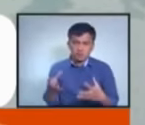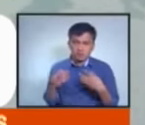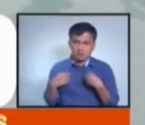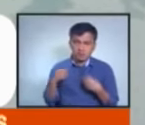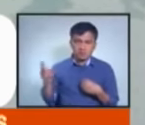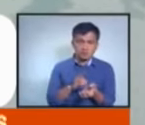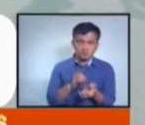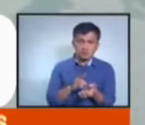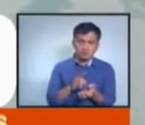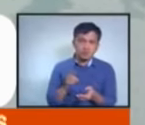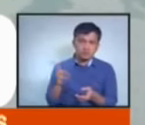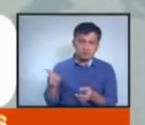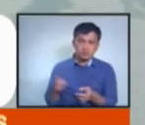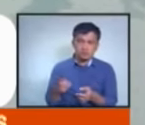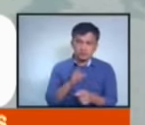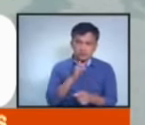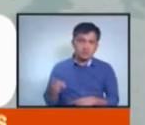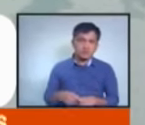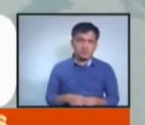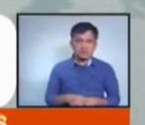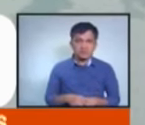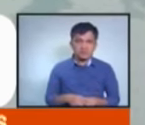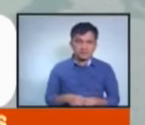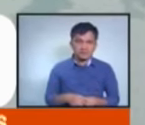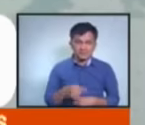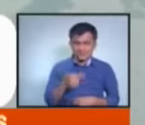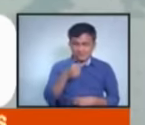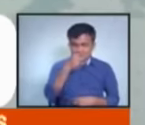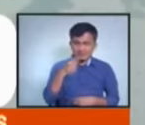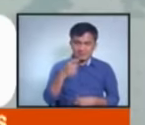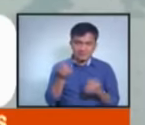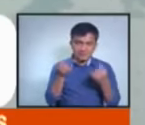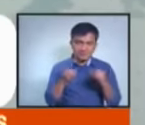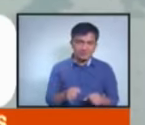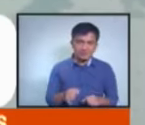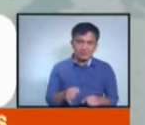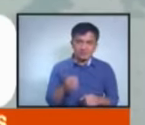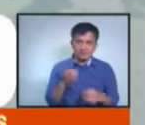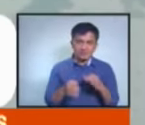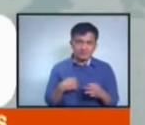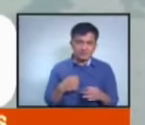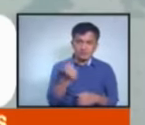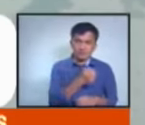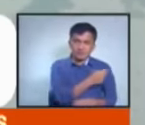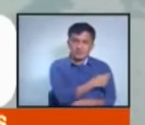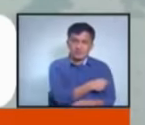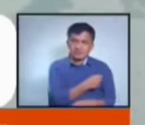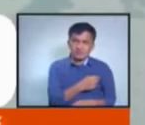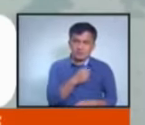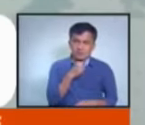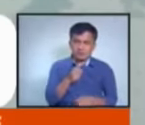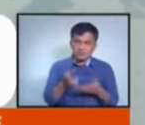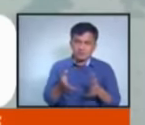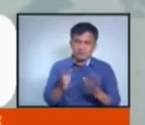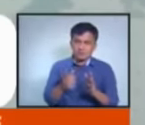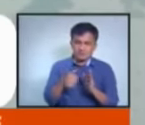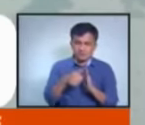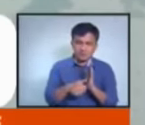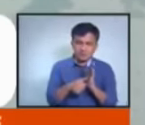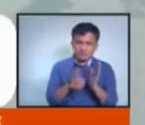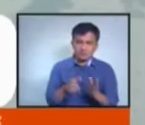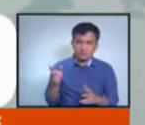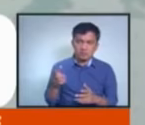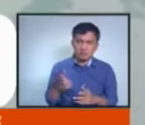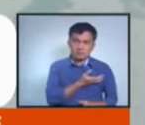sa kanya bilang surgeon. Yan po sisiguraduhin ko sa inyo. Dahil po sa incidenting ito. Dahil kung ako po yung may-ari ng ospital, hindi ako papayag na isang surgeon ko